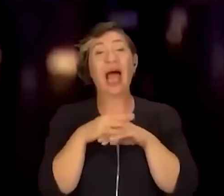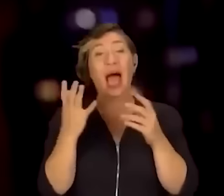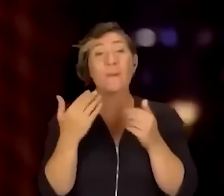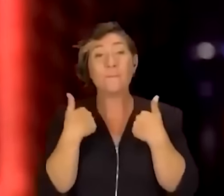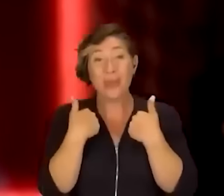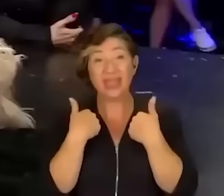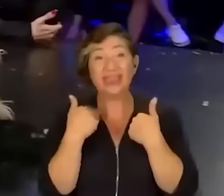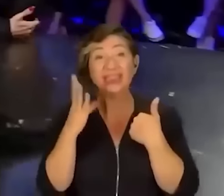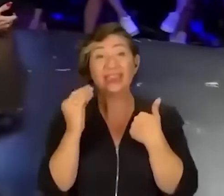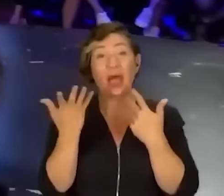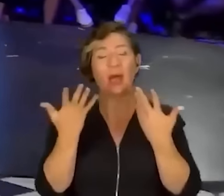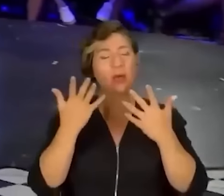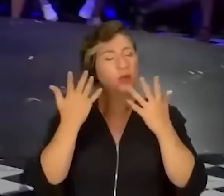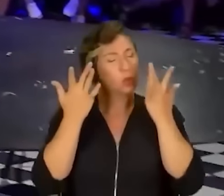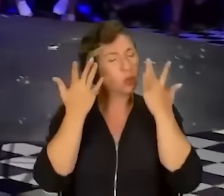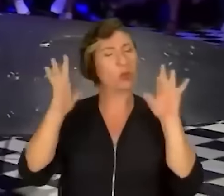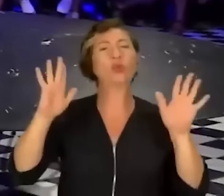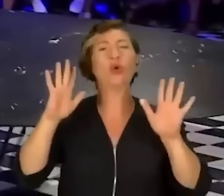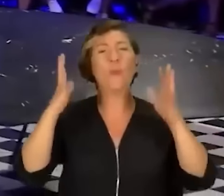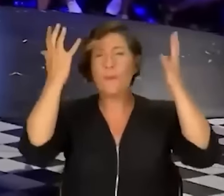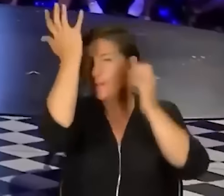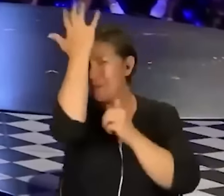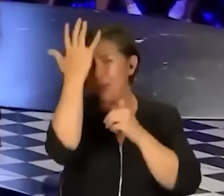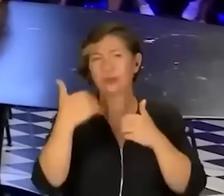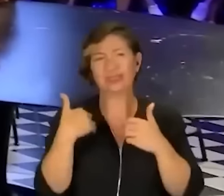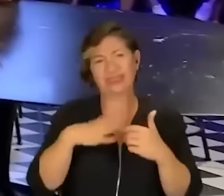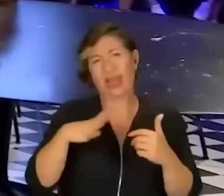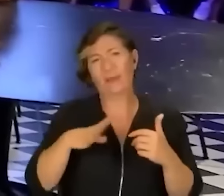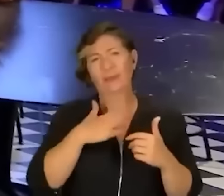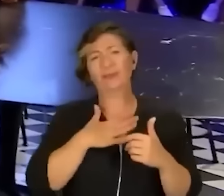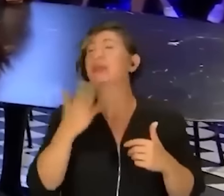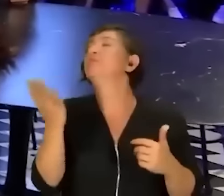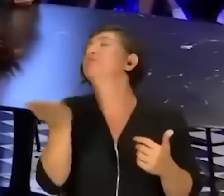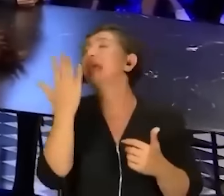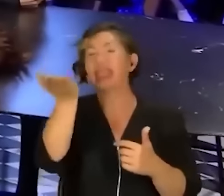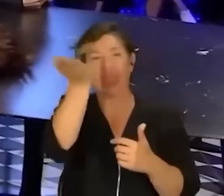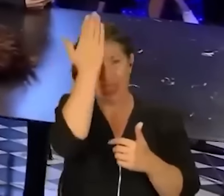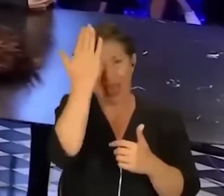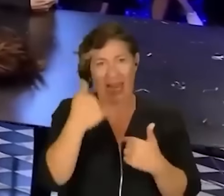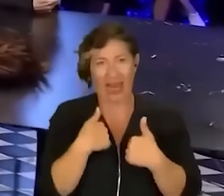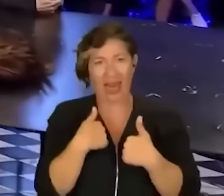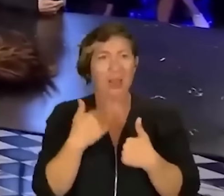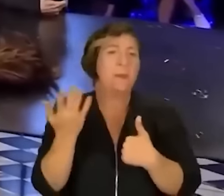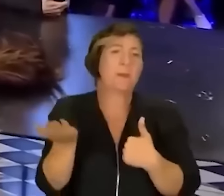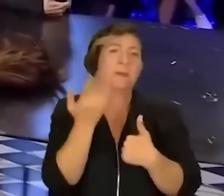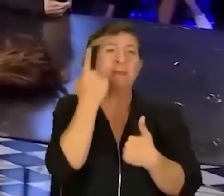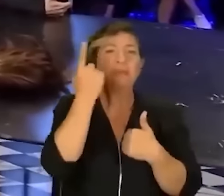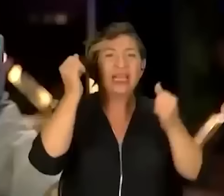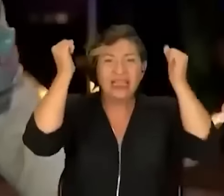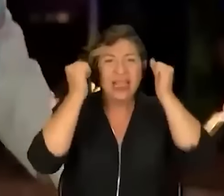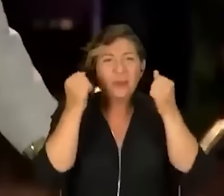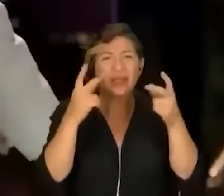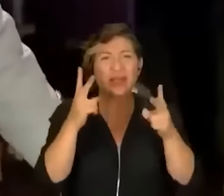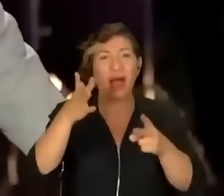ben tabii daha sosyal perukları tercih ederim. Ben olsam erkeğe mesela diyelim ki kelsin. Diyelim ki bir şey takma şansım